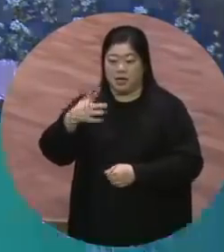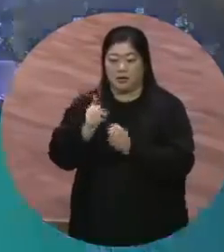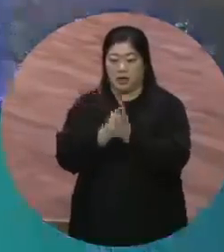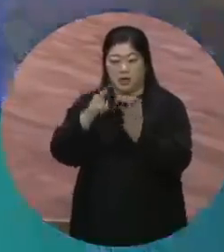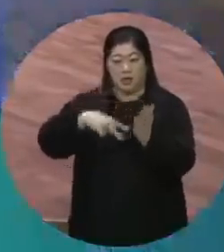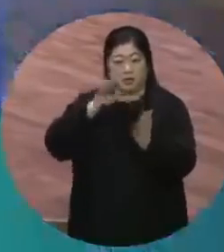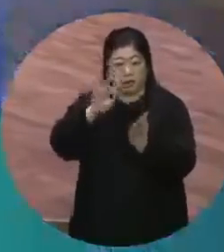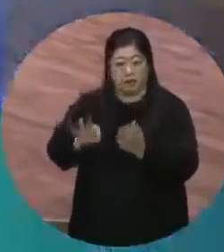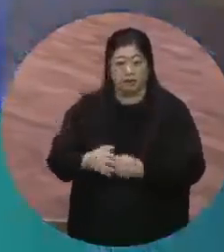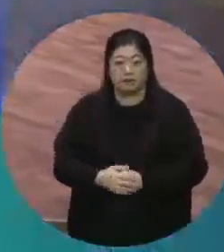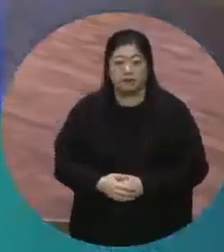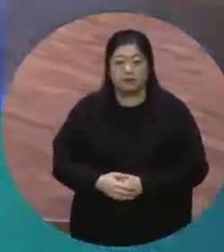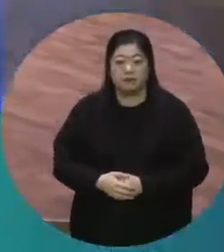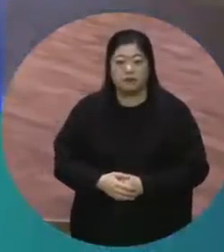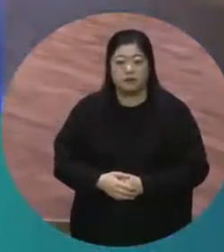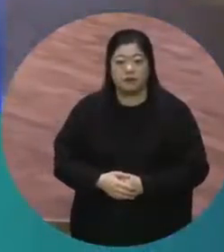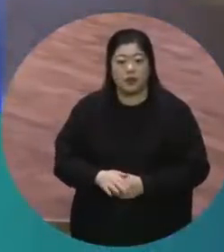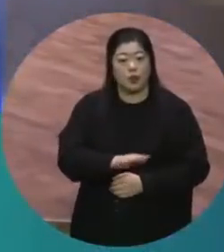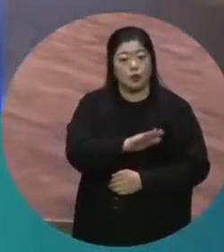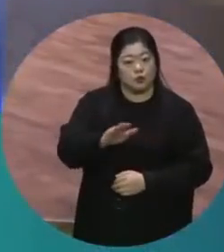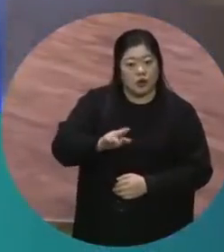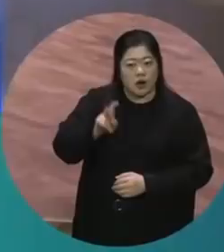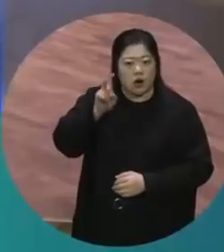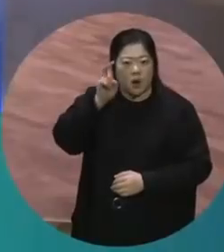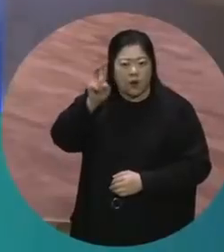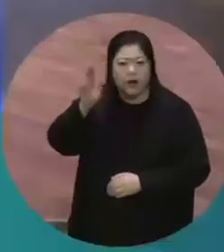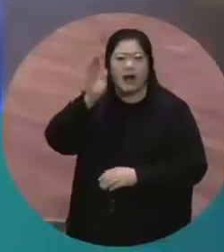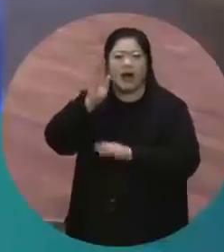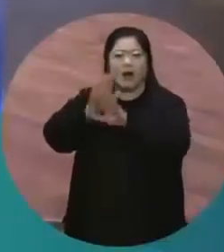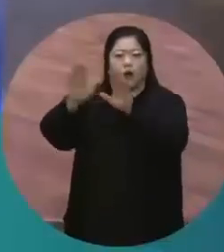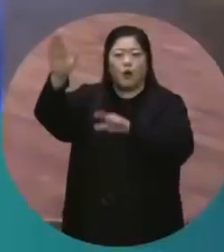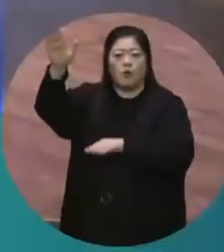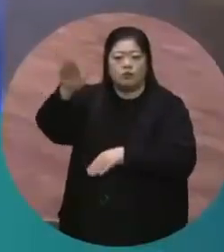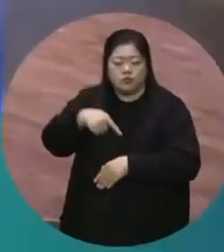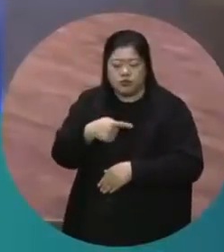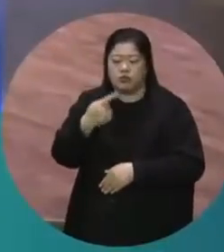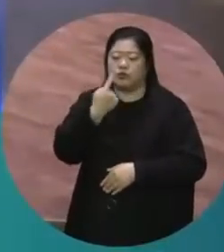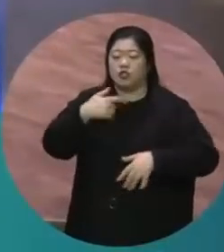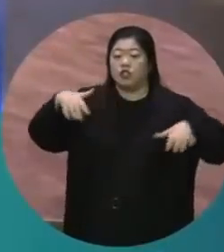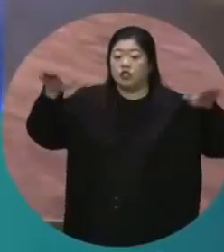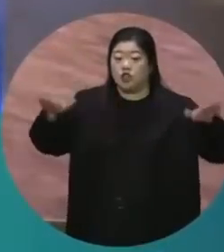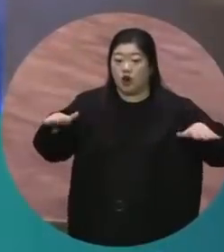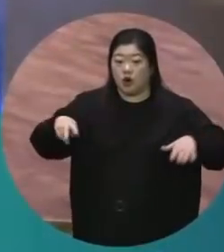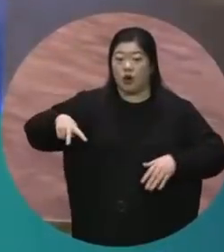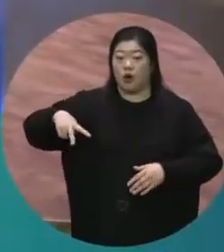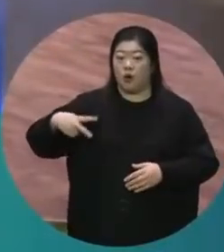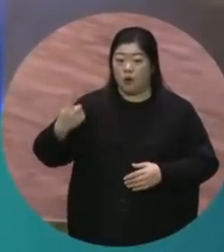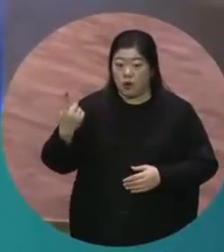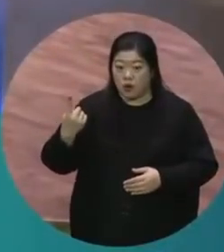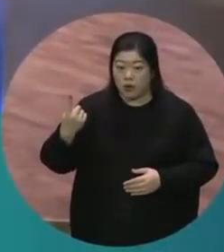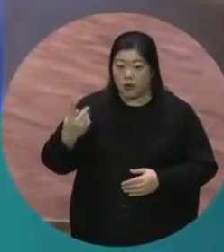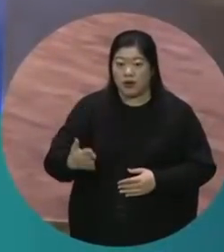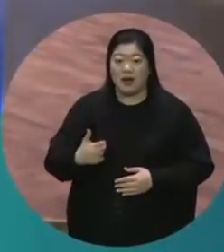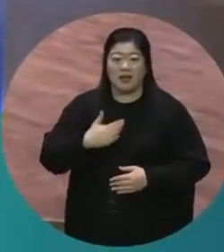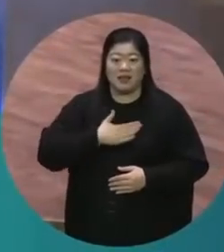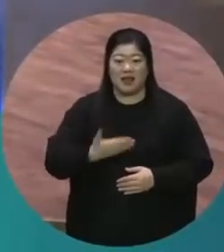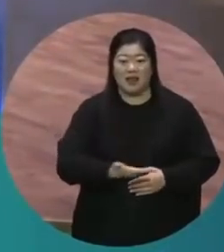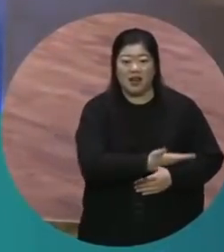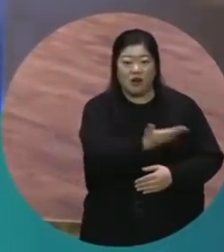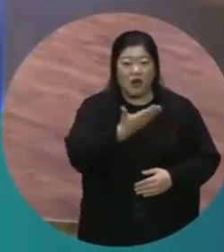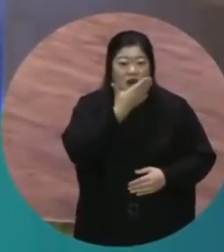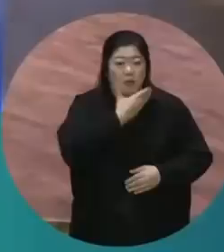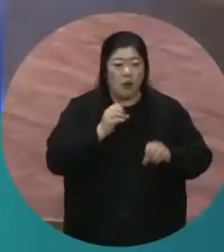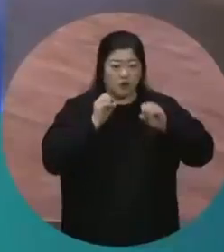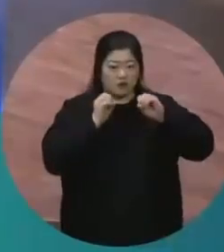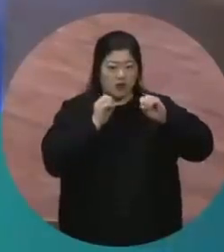우리나 혹은 하늘로부터 온 천사라도 우리가 너희에게 전한 복음 외에